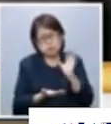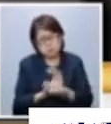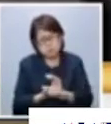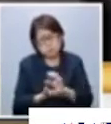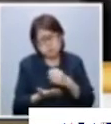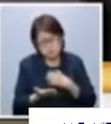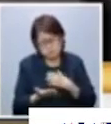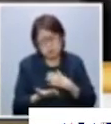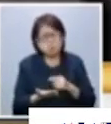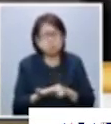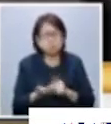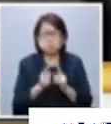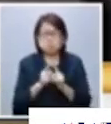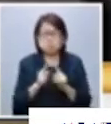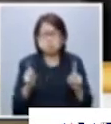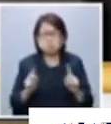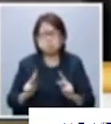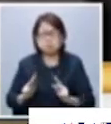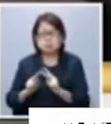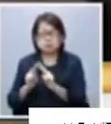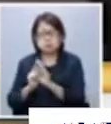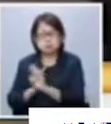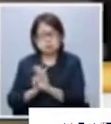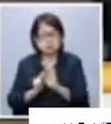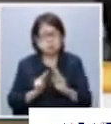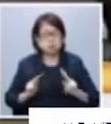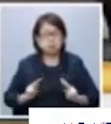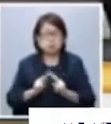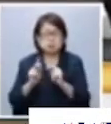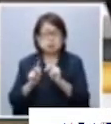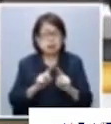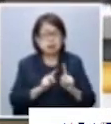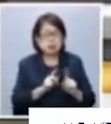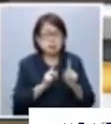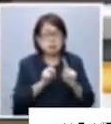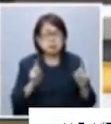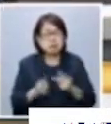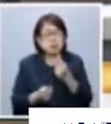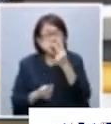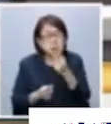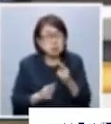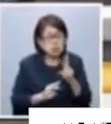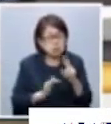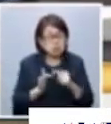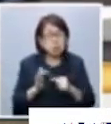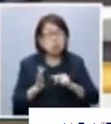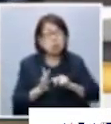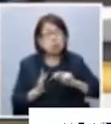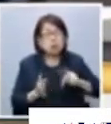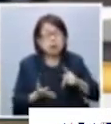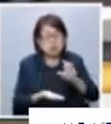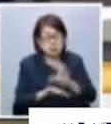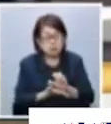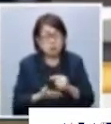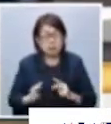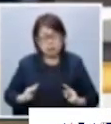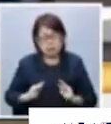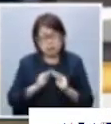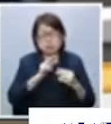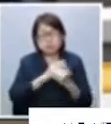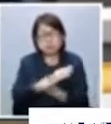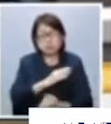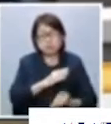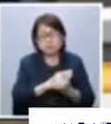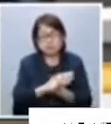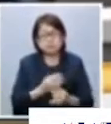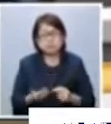แตกต่างจากกระทรวงอื่นๆครับถ้าไปดูในเล่มร่างงบประมาณกระทรวงต่างประเทศใช้เ